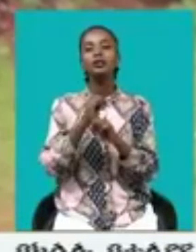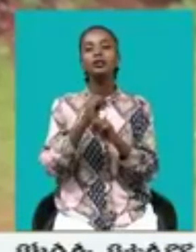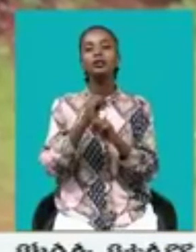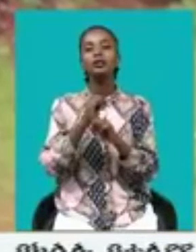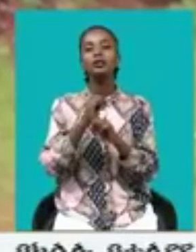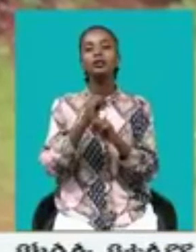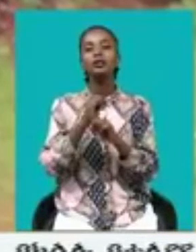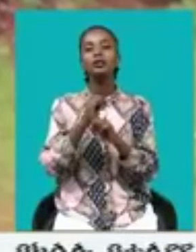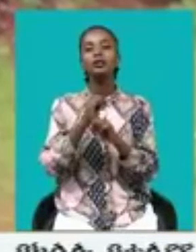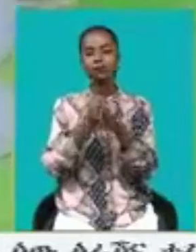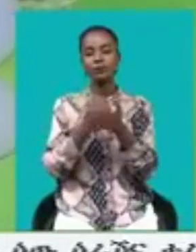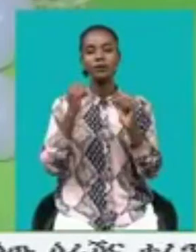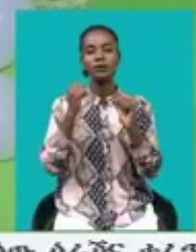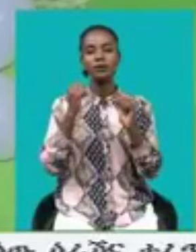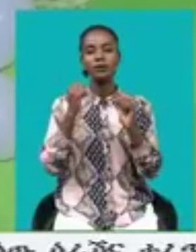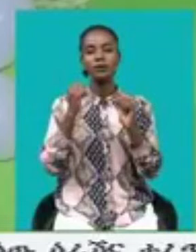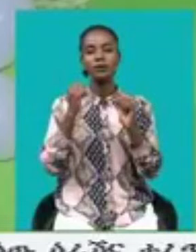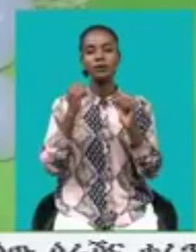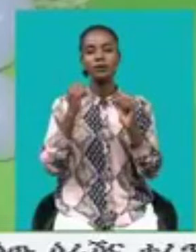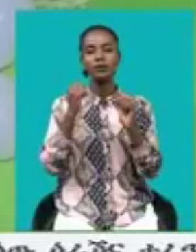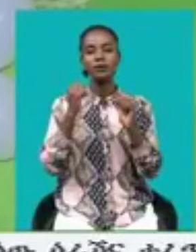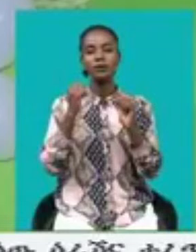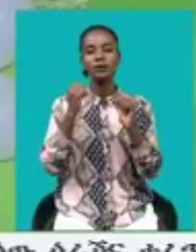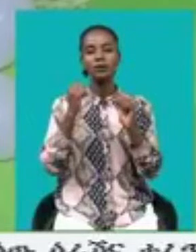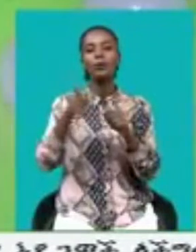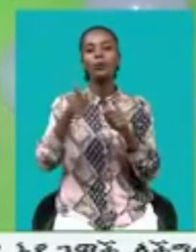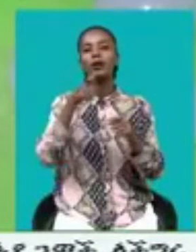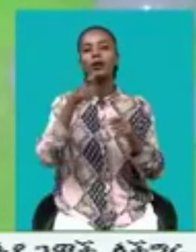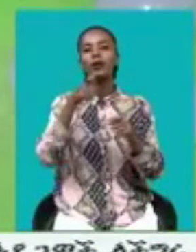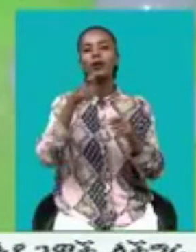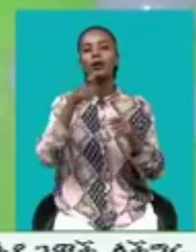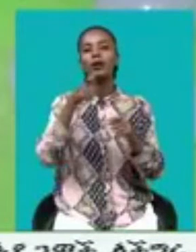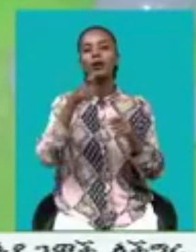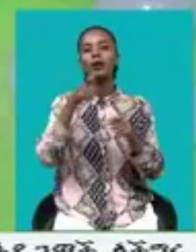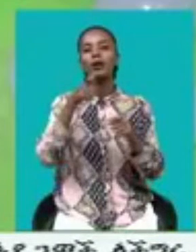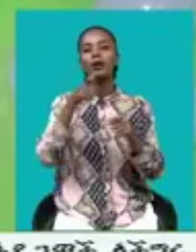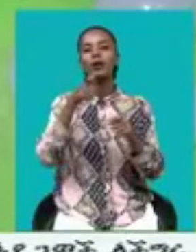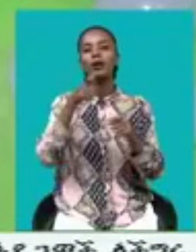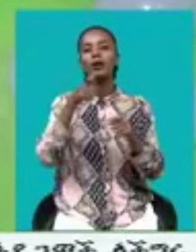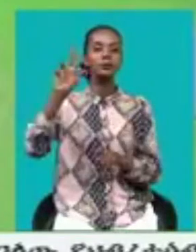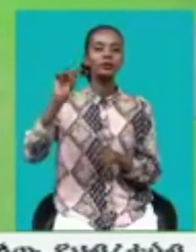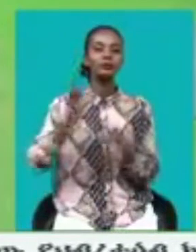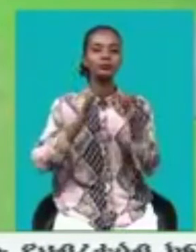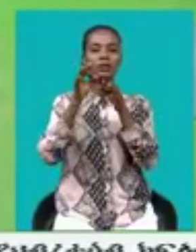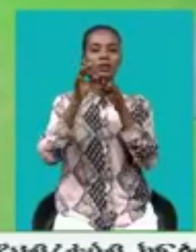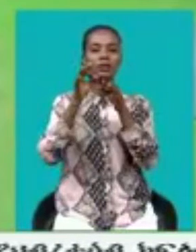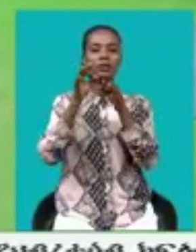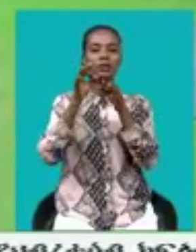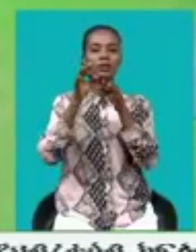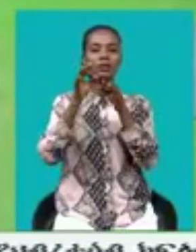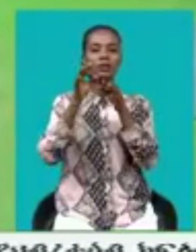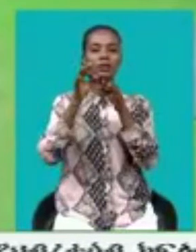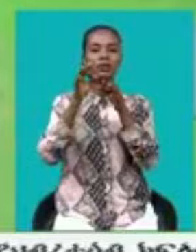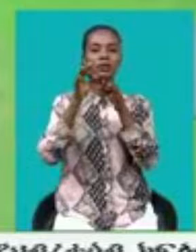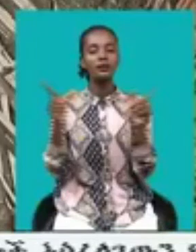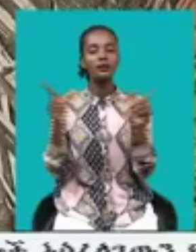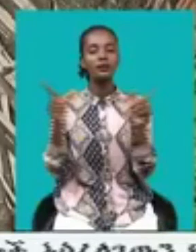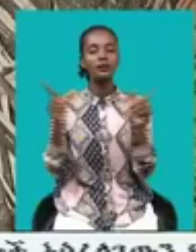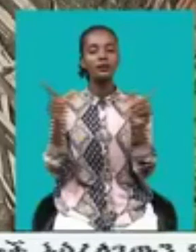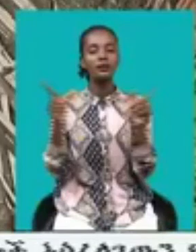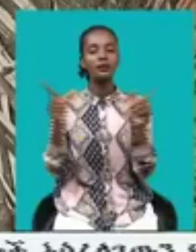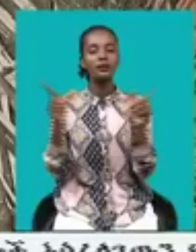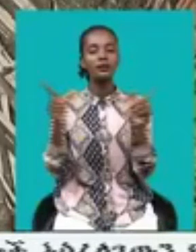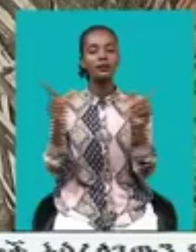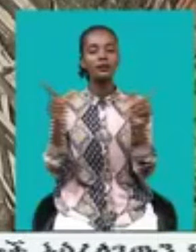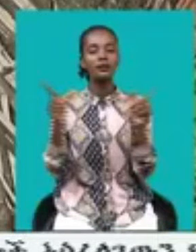ዋናው መውሰድ ይቻል ነው። የባስኬቶ ልዩ ወረዳ ዋና አስተዳዳሪ ታመነ ታምር ሰው እንደገለጹት የቤት ግንባታ ስራውን ፈጥነን በማጠናቀቅ ለመስቀል